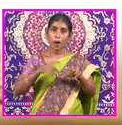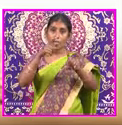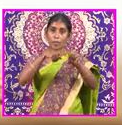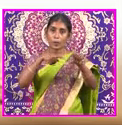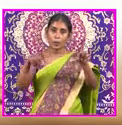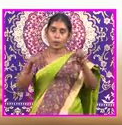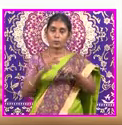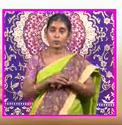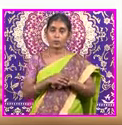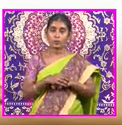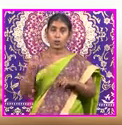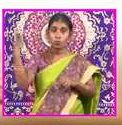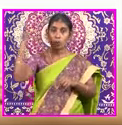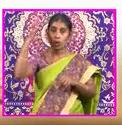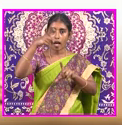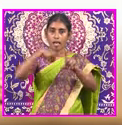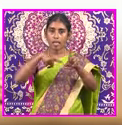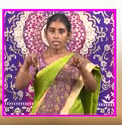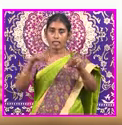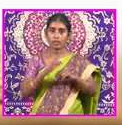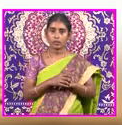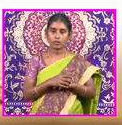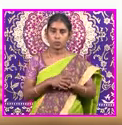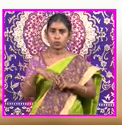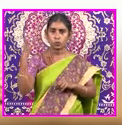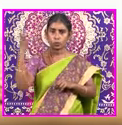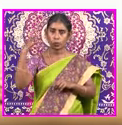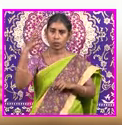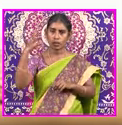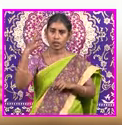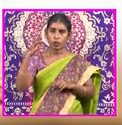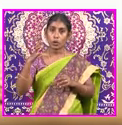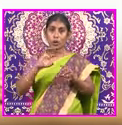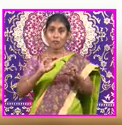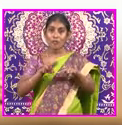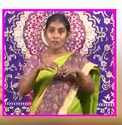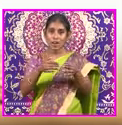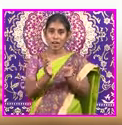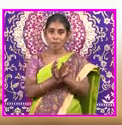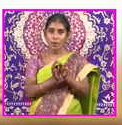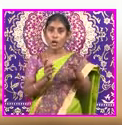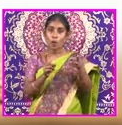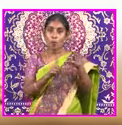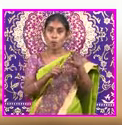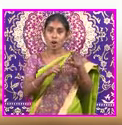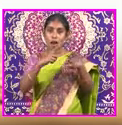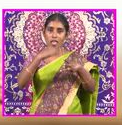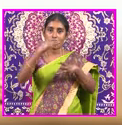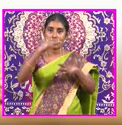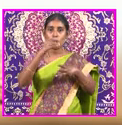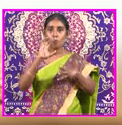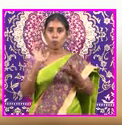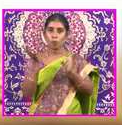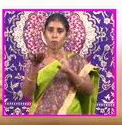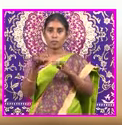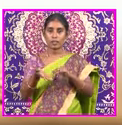நமக்கு தெரியும், சூரிய குடும்பத்தில் 3வதாக அமைந்துள்ளது பூமி. நமக்கு கிடைக்கூட ஹீட் அண்ட் லைட் எனர்ஜி ரெண்டுமே சூரியன்